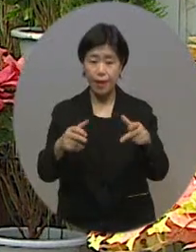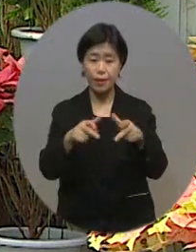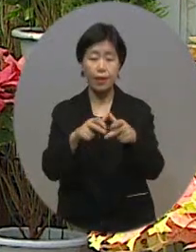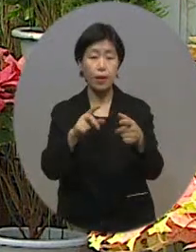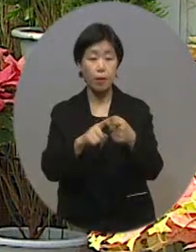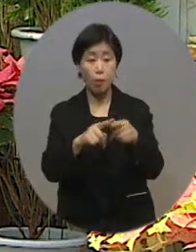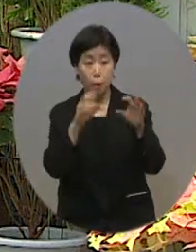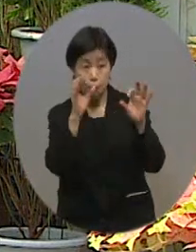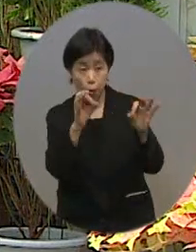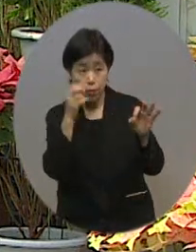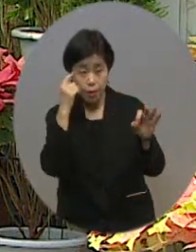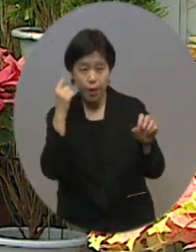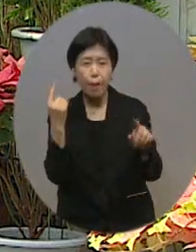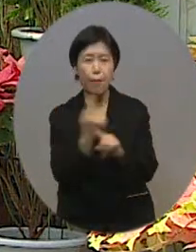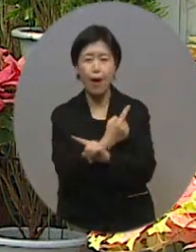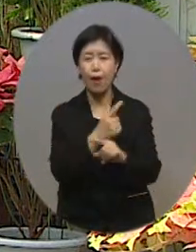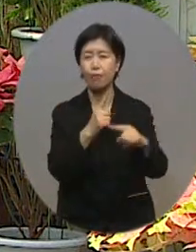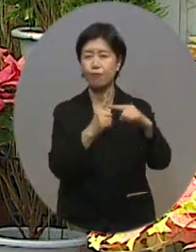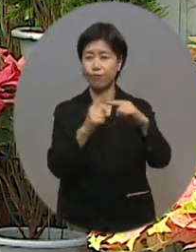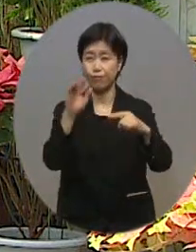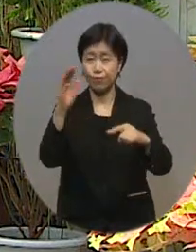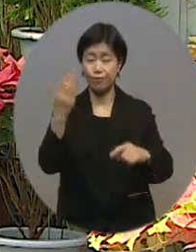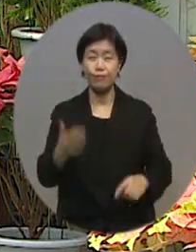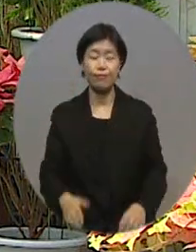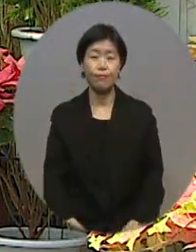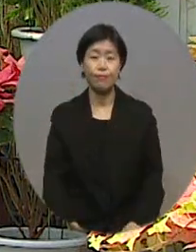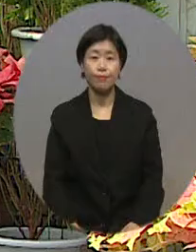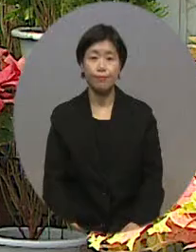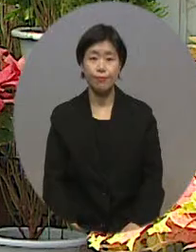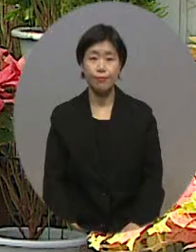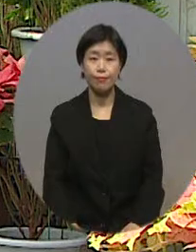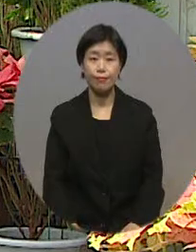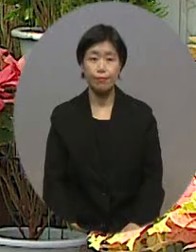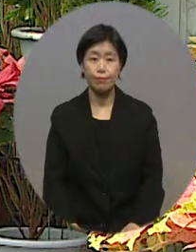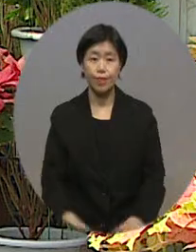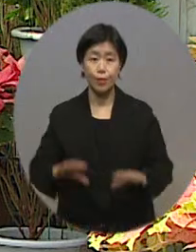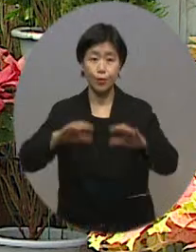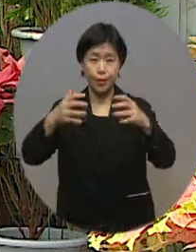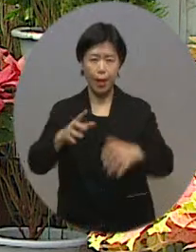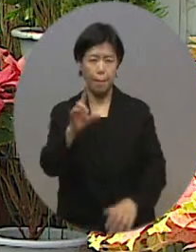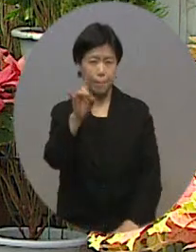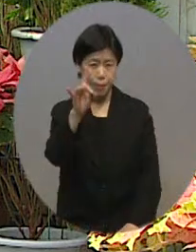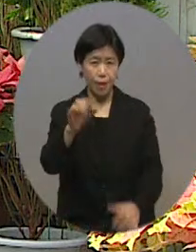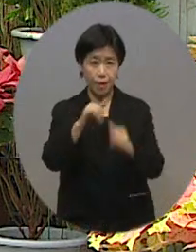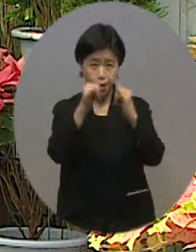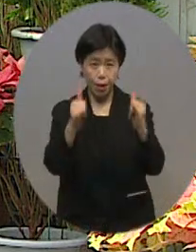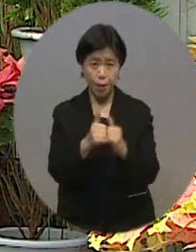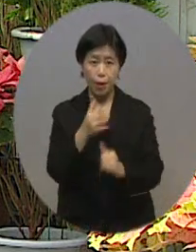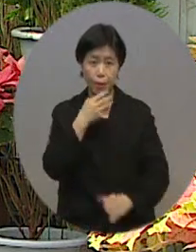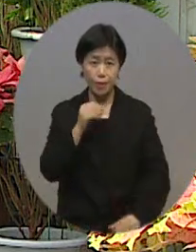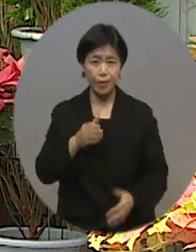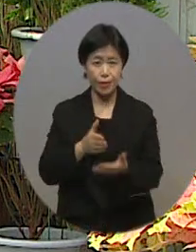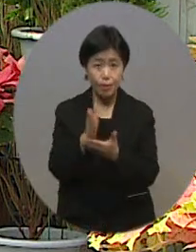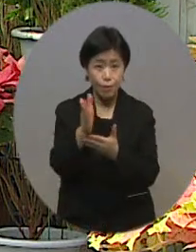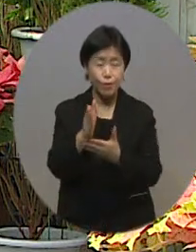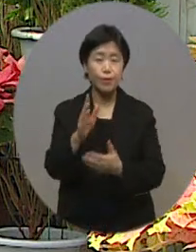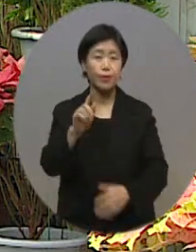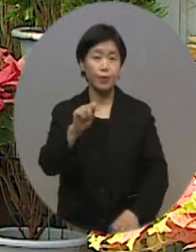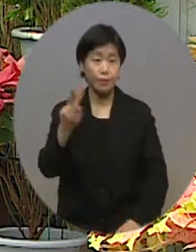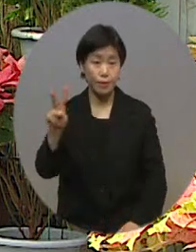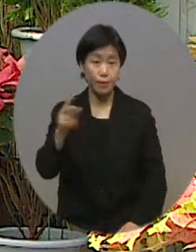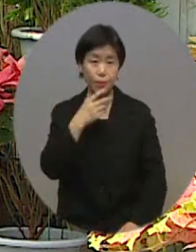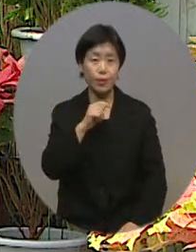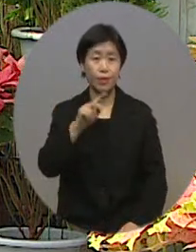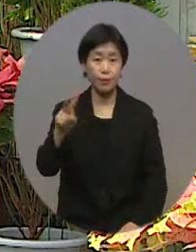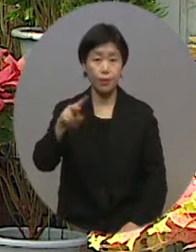또한 긍정적으로 바뀌어 나가고 있는데요. 국내 유일 사회복지 전문 채널 복지TV에서도